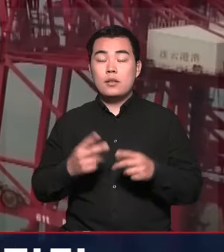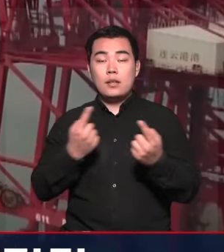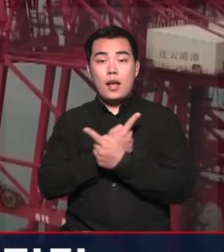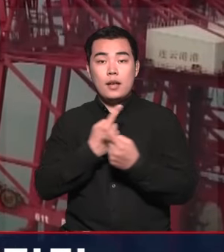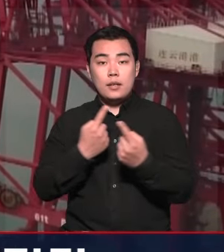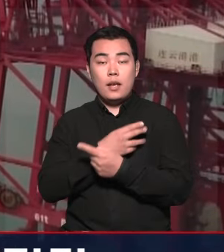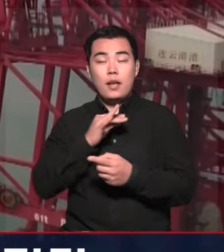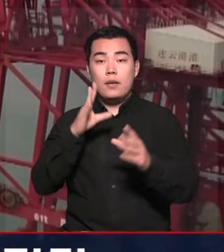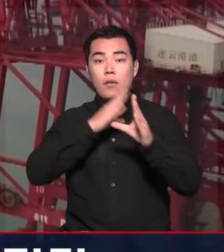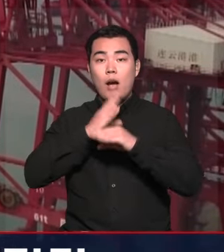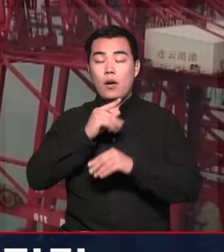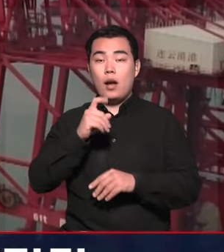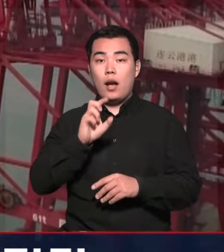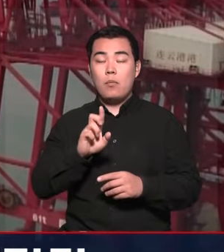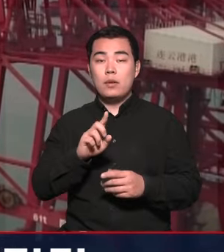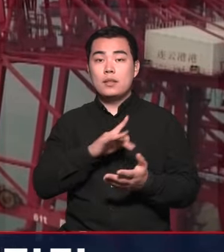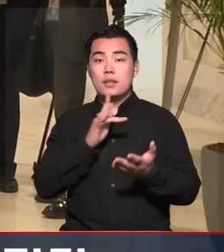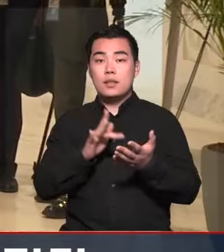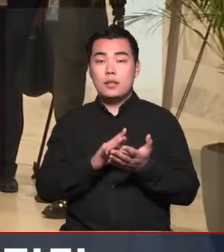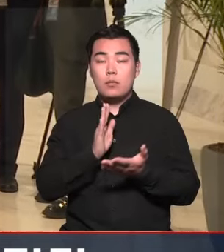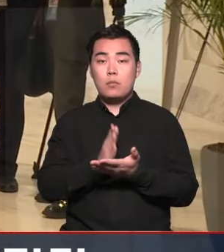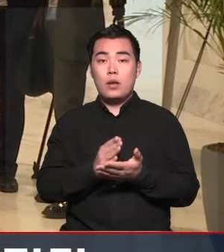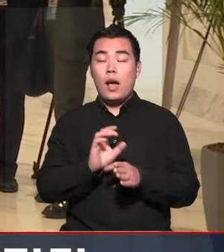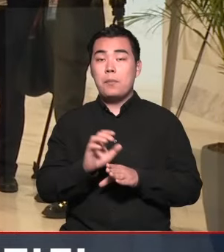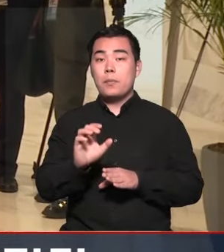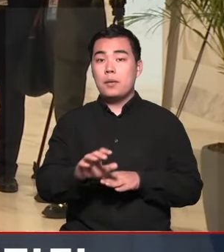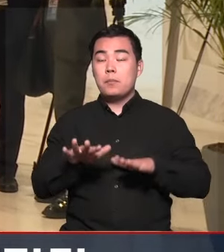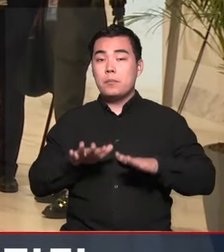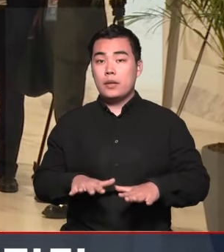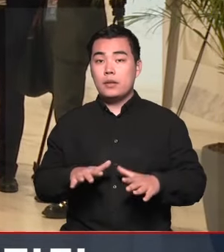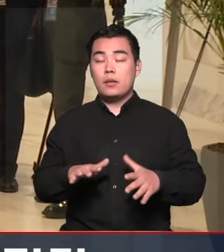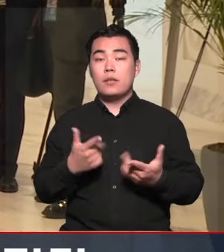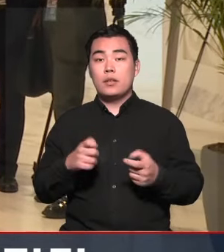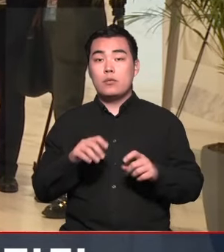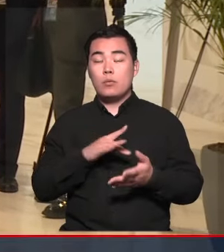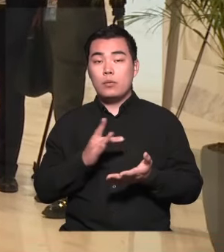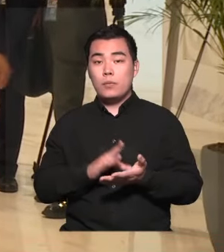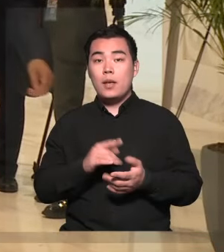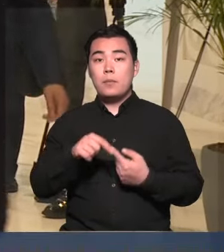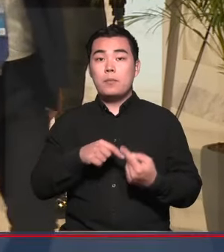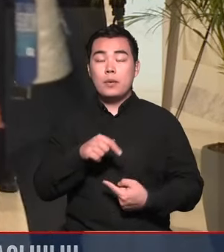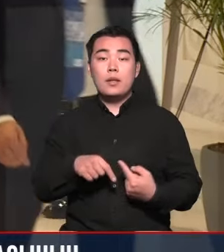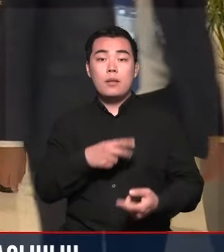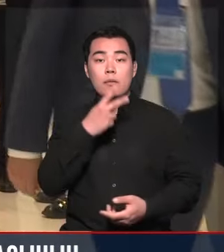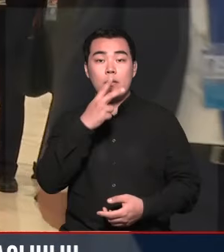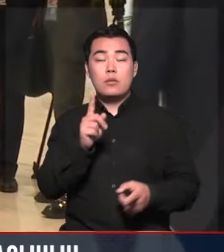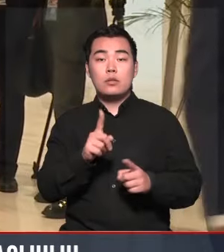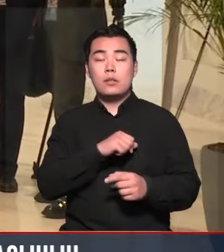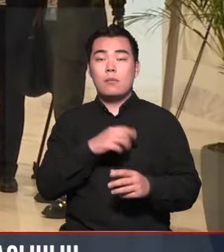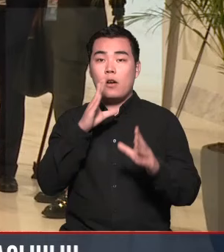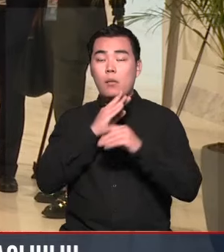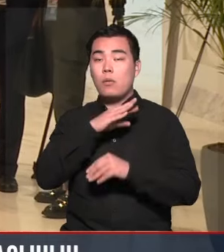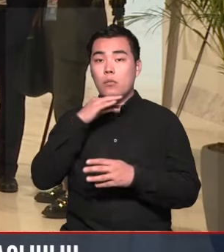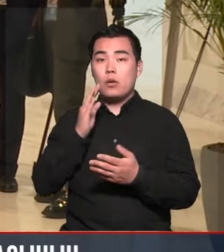логистикалық, индустриалдық хабқа айналуға мол мүмкіндік. Бизнес видит колоссальные возможности. Бизнес үшін мүмкіндік